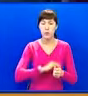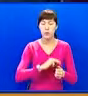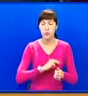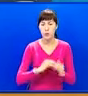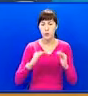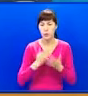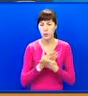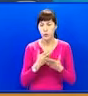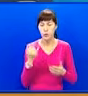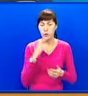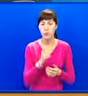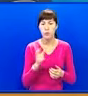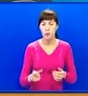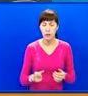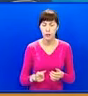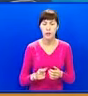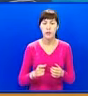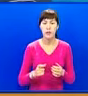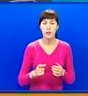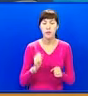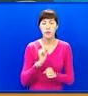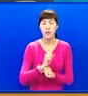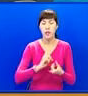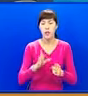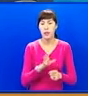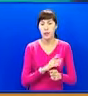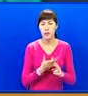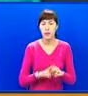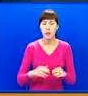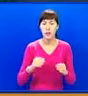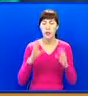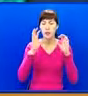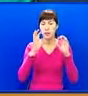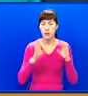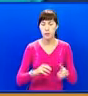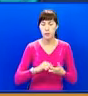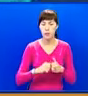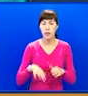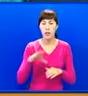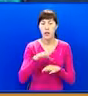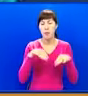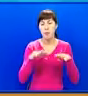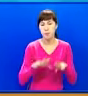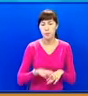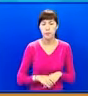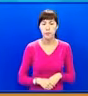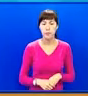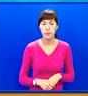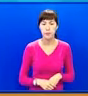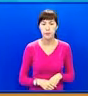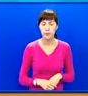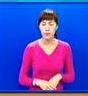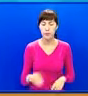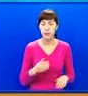тұратын үйі жоқ талай адамның базынасына айналды дейді ол. Сондықтан да бұл заң жобасы осы мәселелердің барлығын шешер еді дейді.